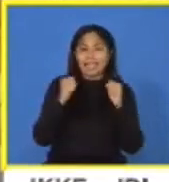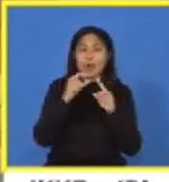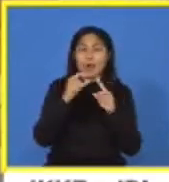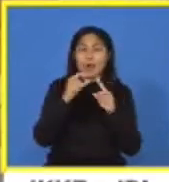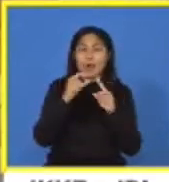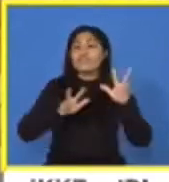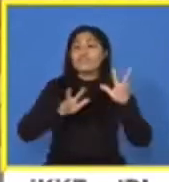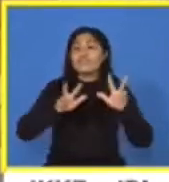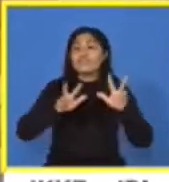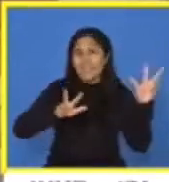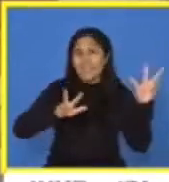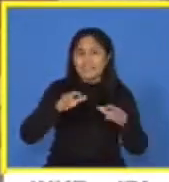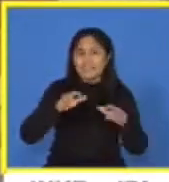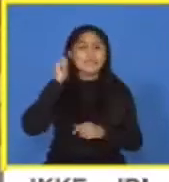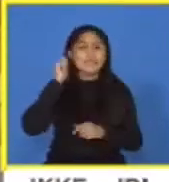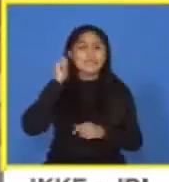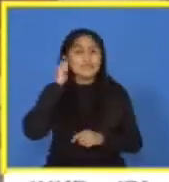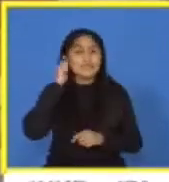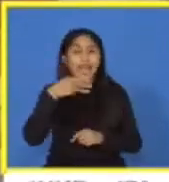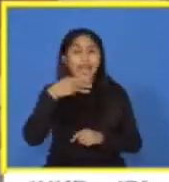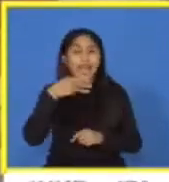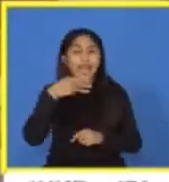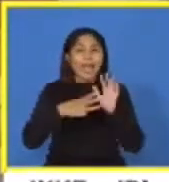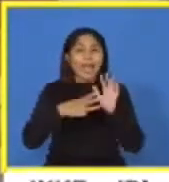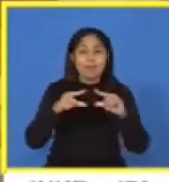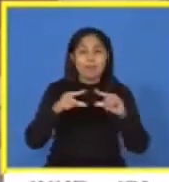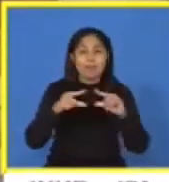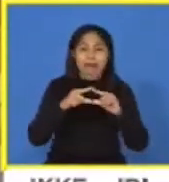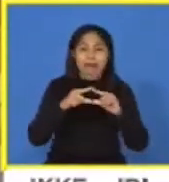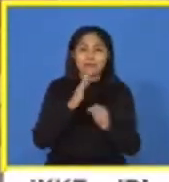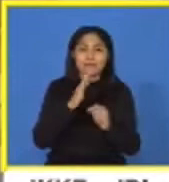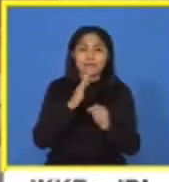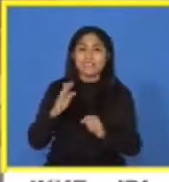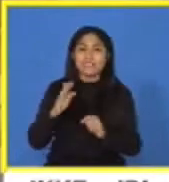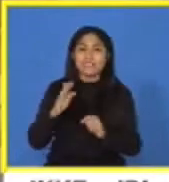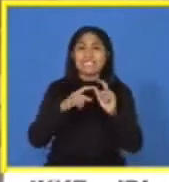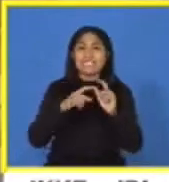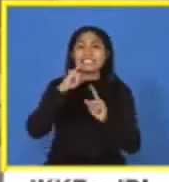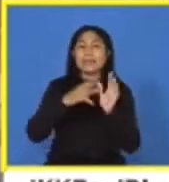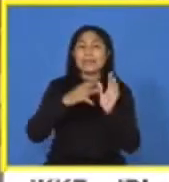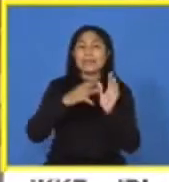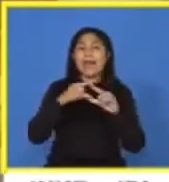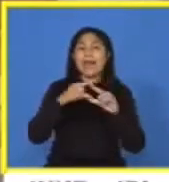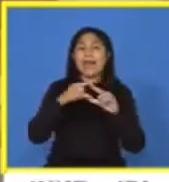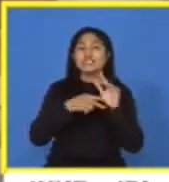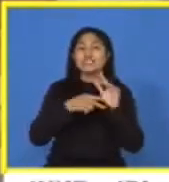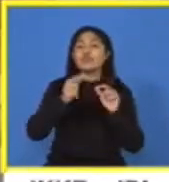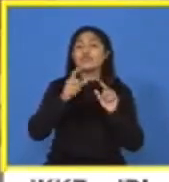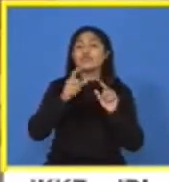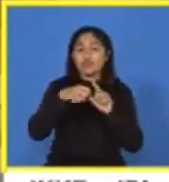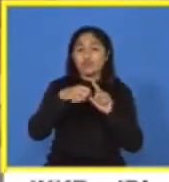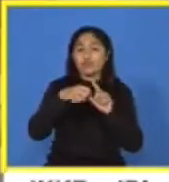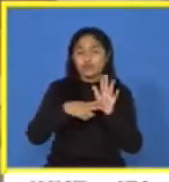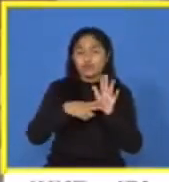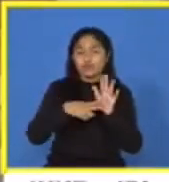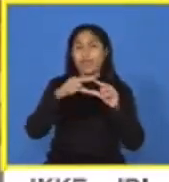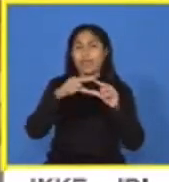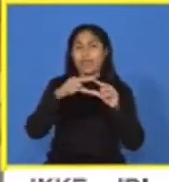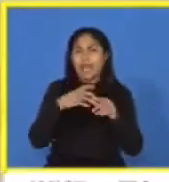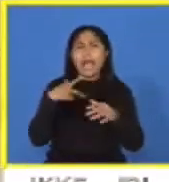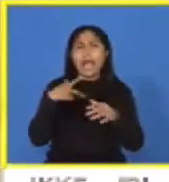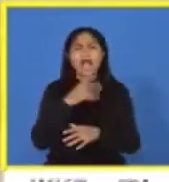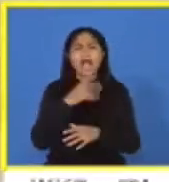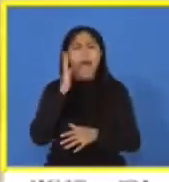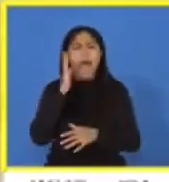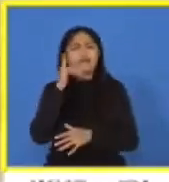Tenggara Timur, Ibu Emma Simanjuntak. Kami masih terus akan berkomunikasi nanti. Kita akan berkomunikasi lewat Zoom meeting.